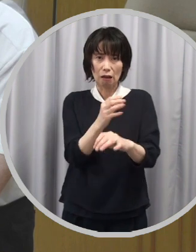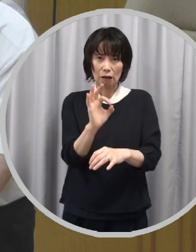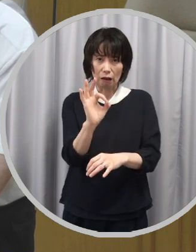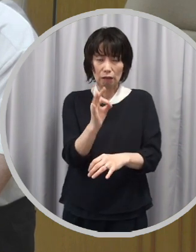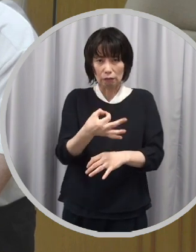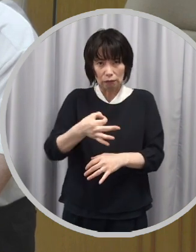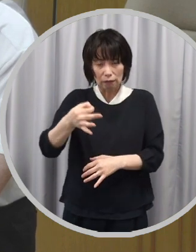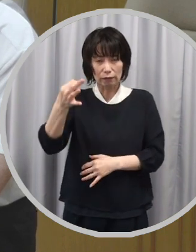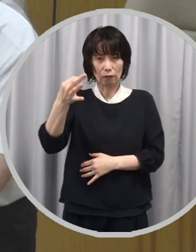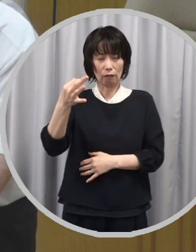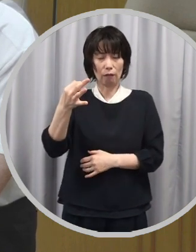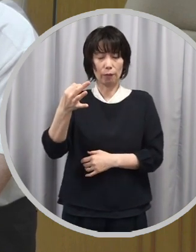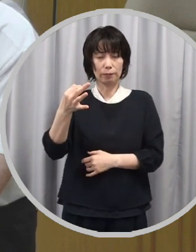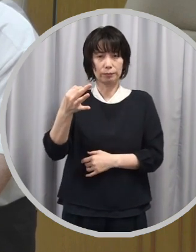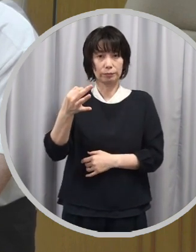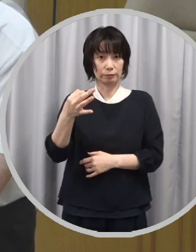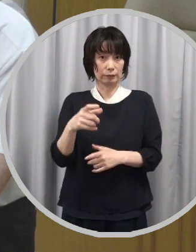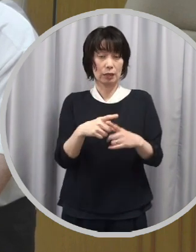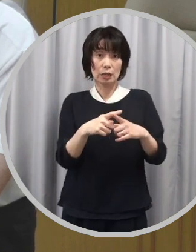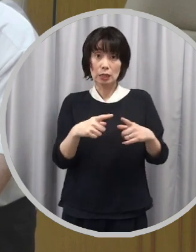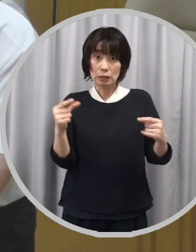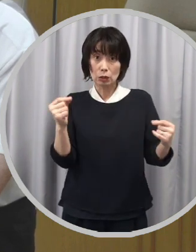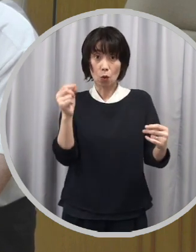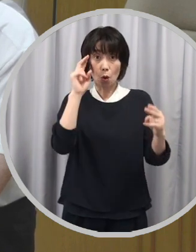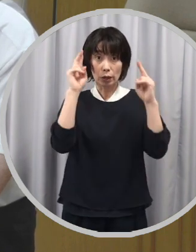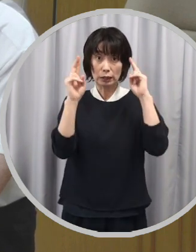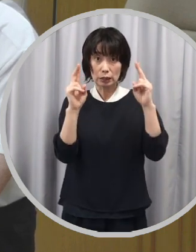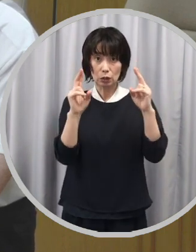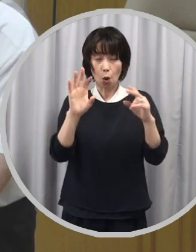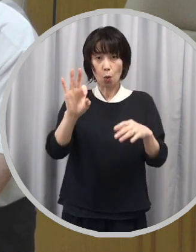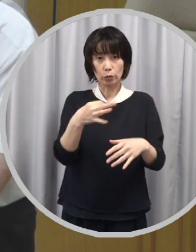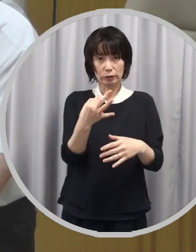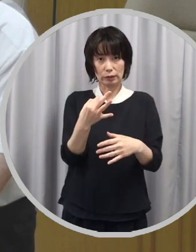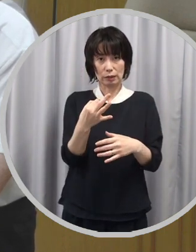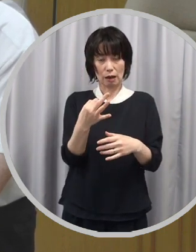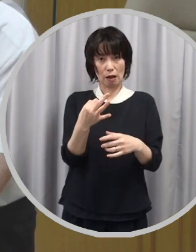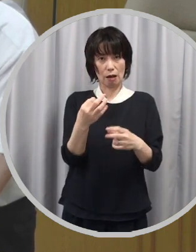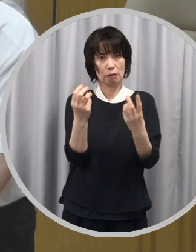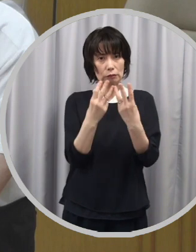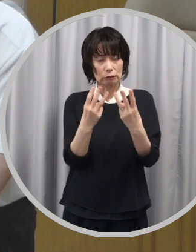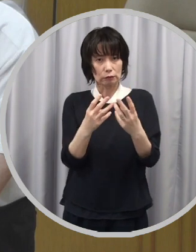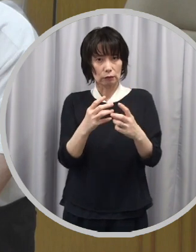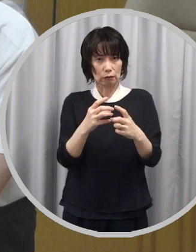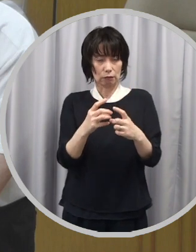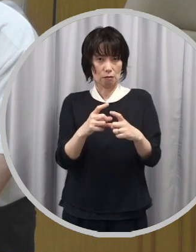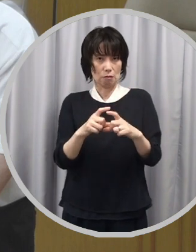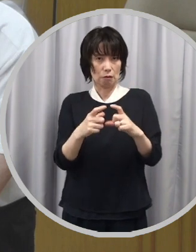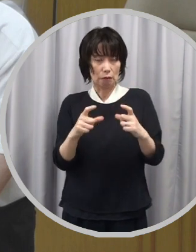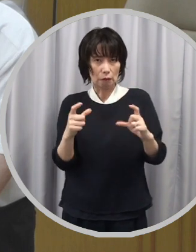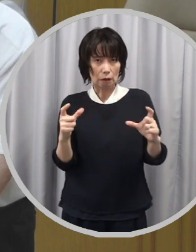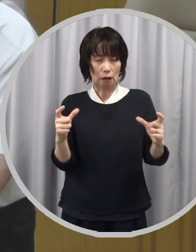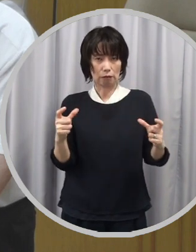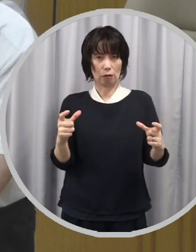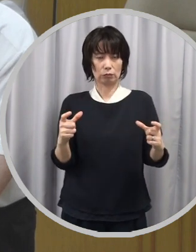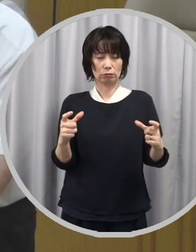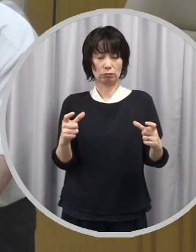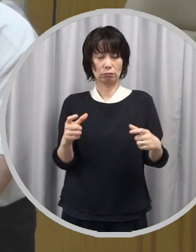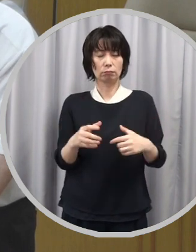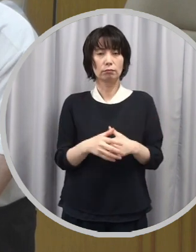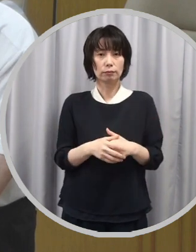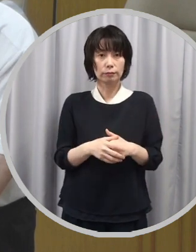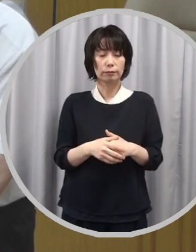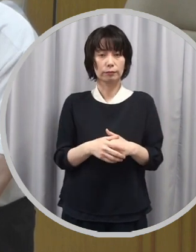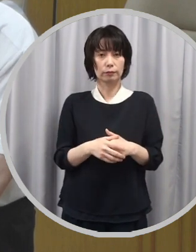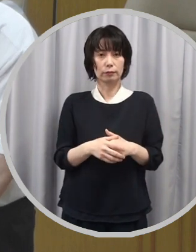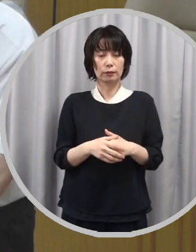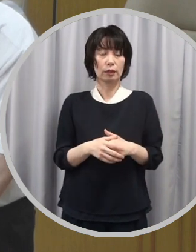を受けて、日本の企業物価指数は増加の一途をたどっています。